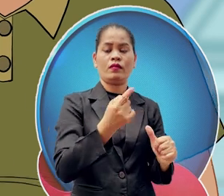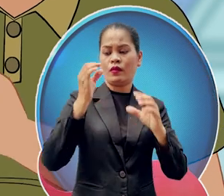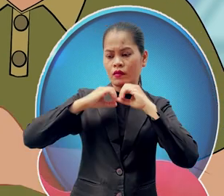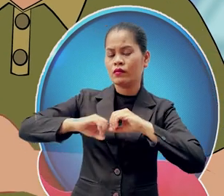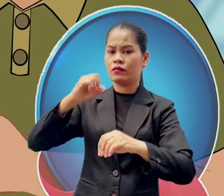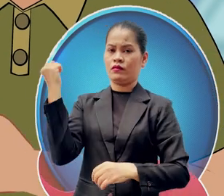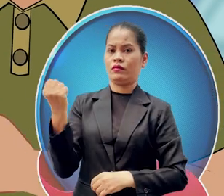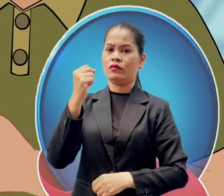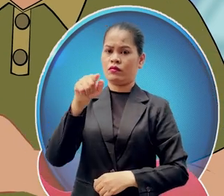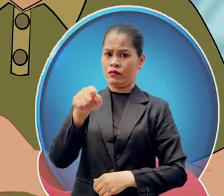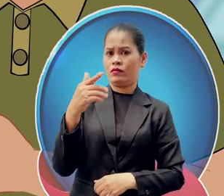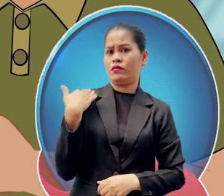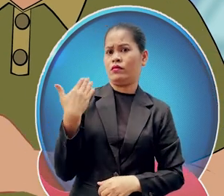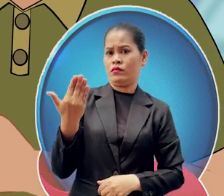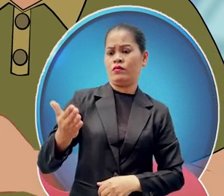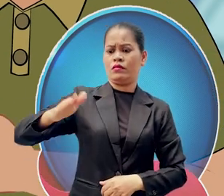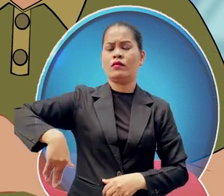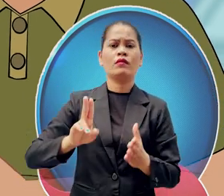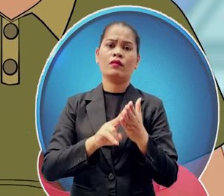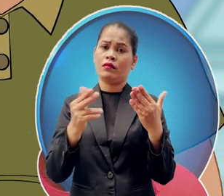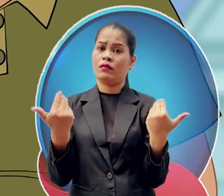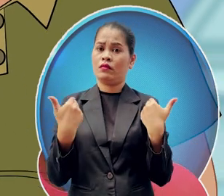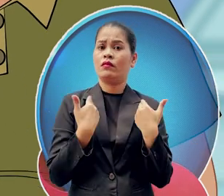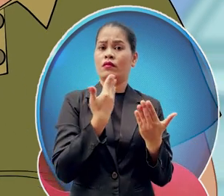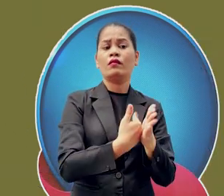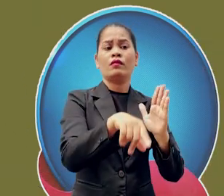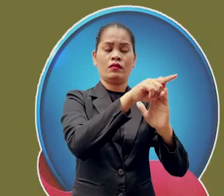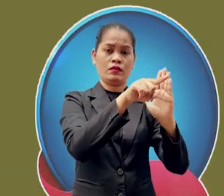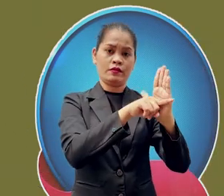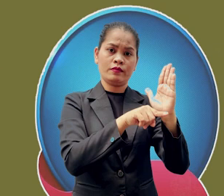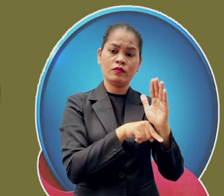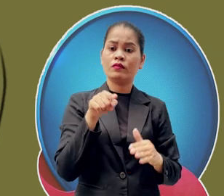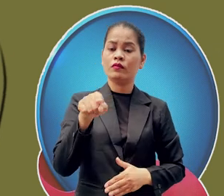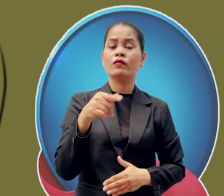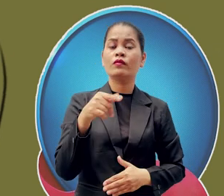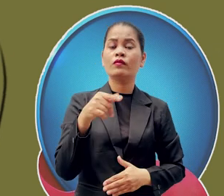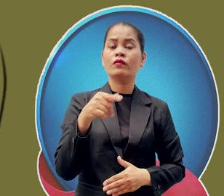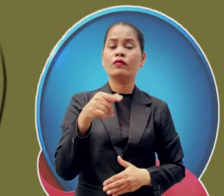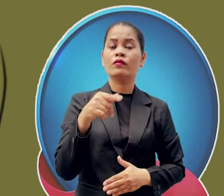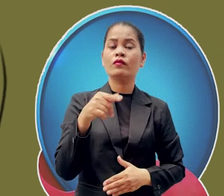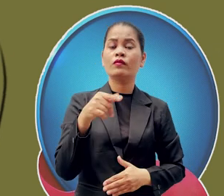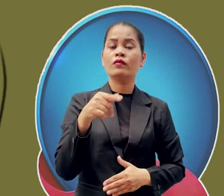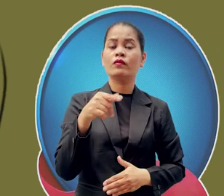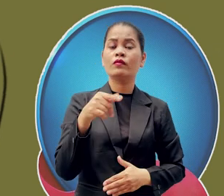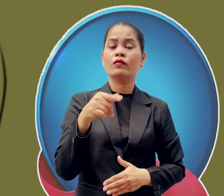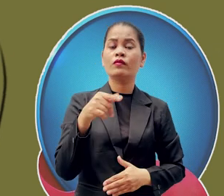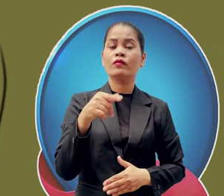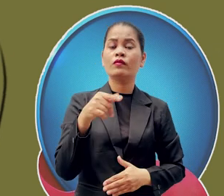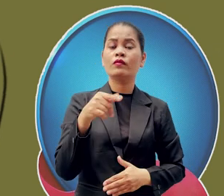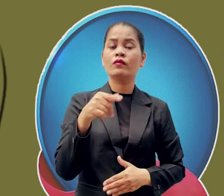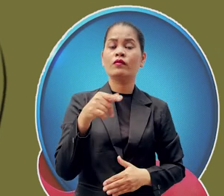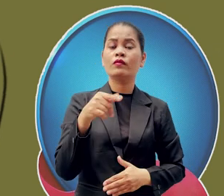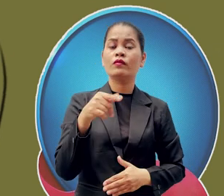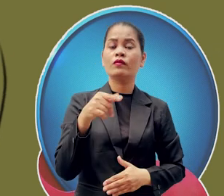ឬក៏ប្តឹងជំទាស់ទៅនឹងអ្នកដែលមិនគ្រប់លក្ខខណ្ឌតែមានឈ្មោះក្នុងបញ្ជីបោះឆ្នោតនិងអ្នកមានឈ្មោះស្ទួន